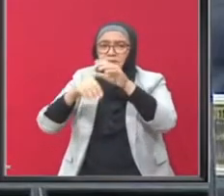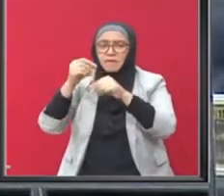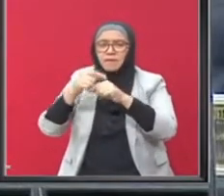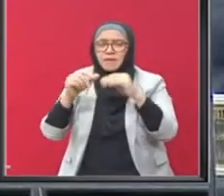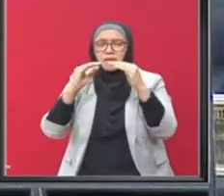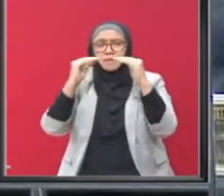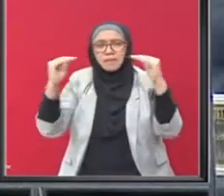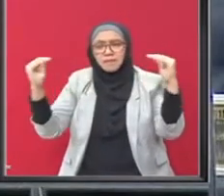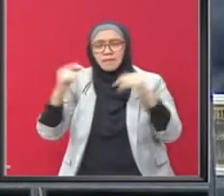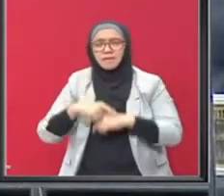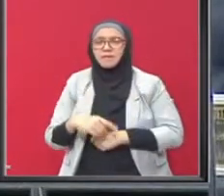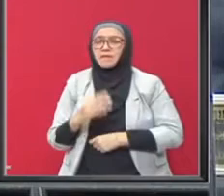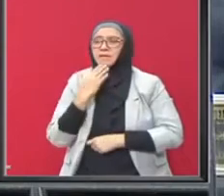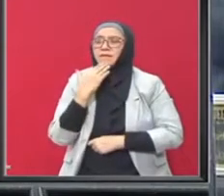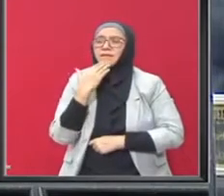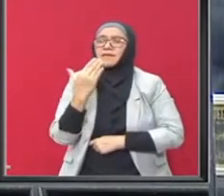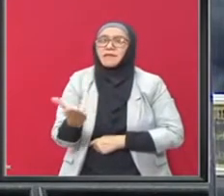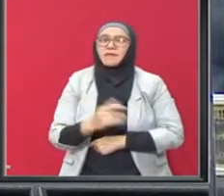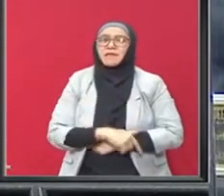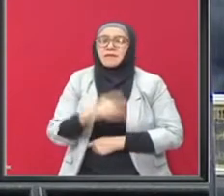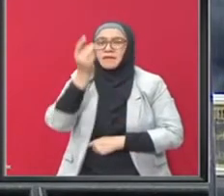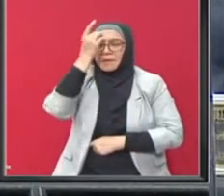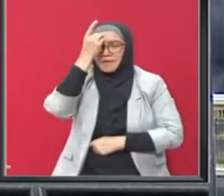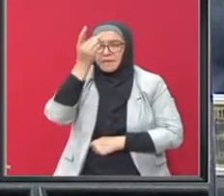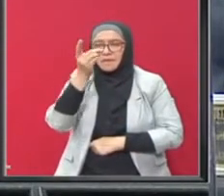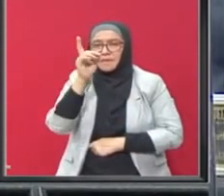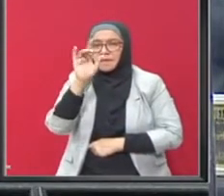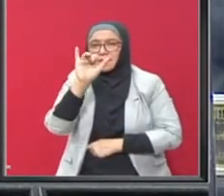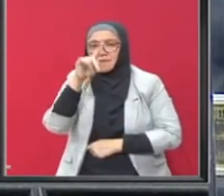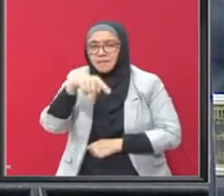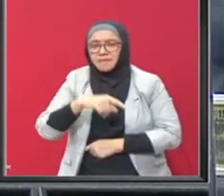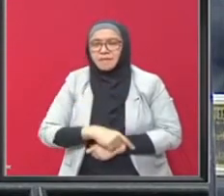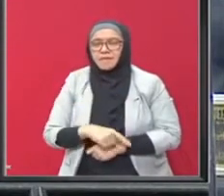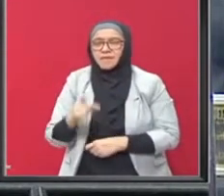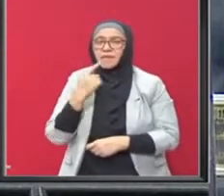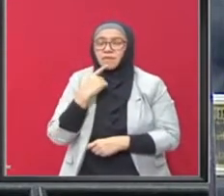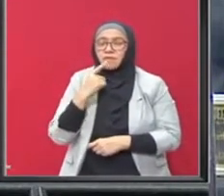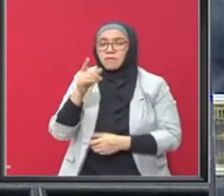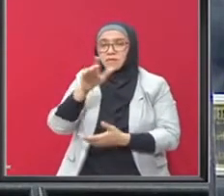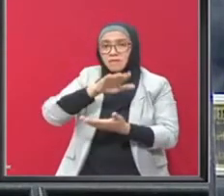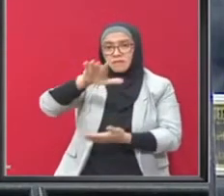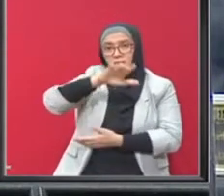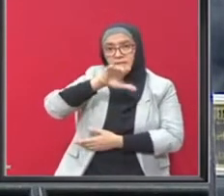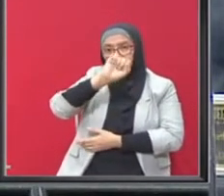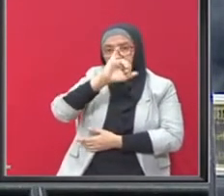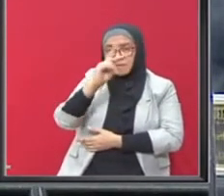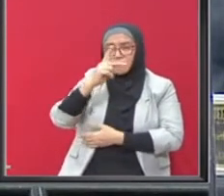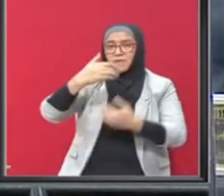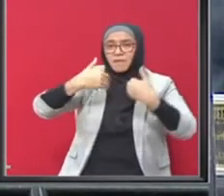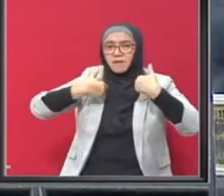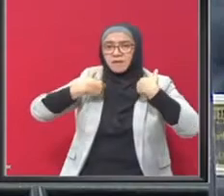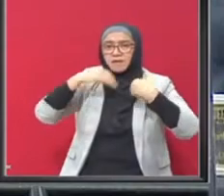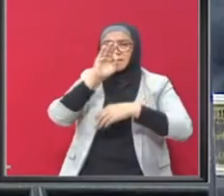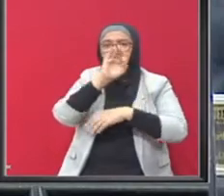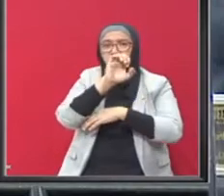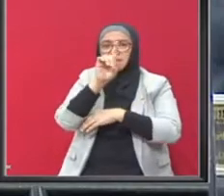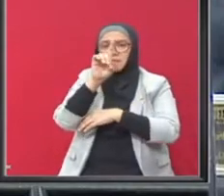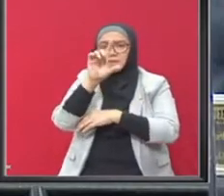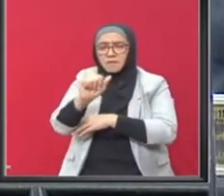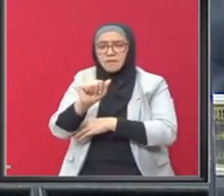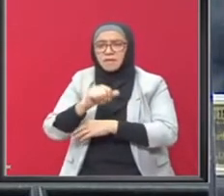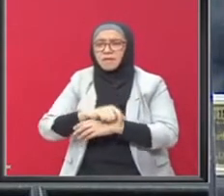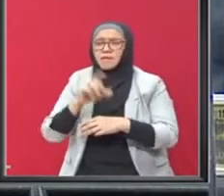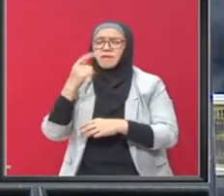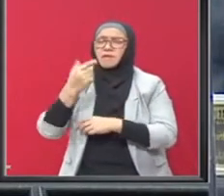betul dia pada musik ada satu kawasan teater yaitu telolet demo dan set masih